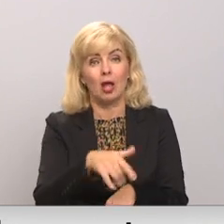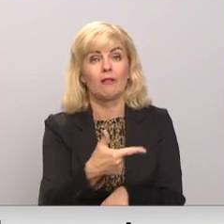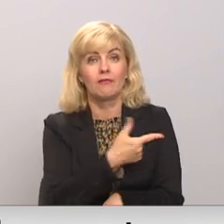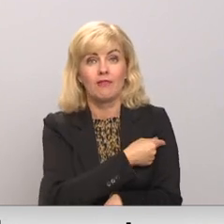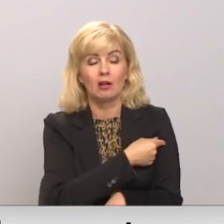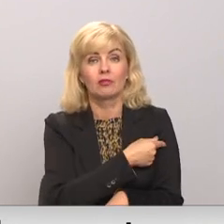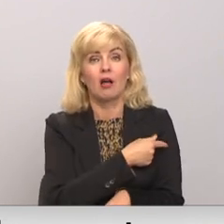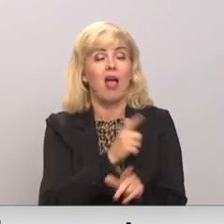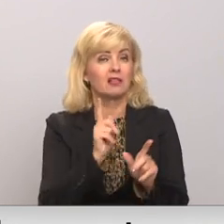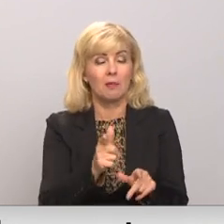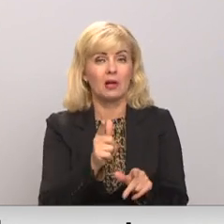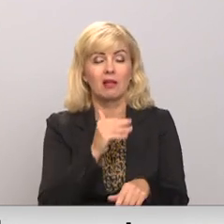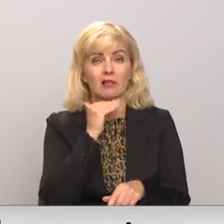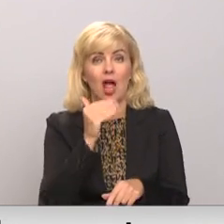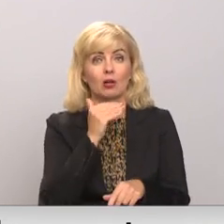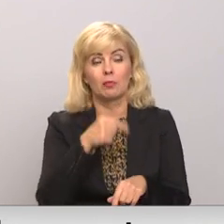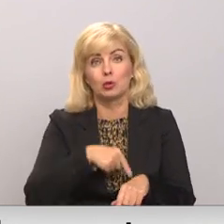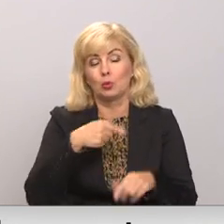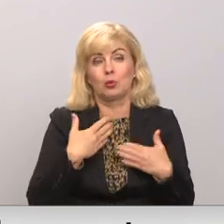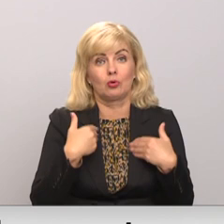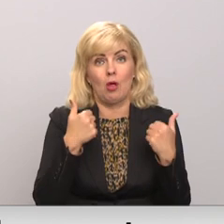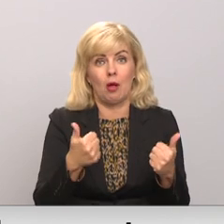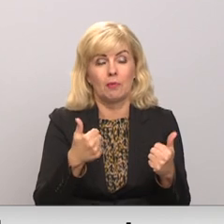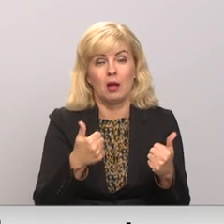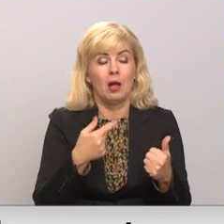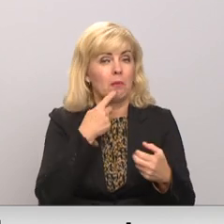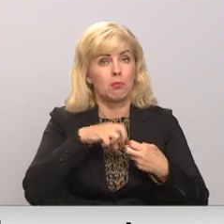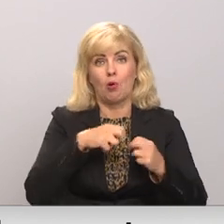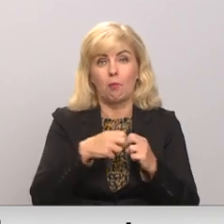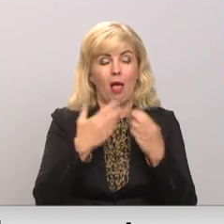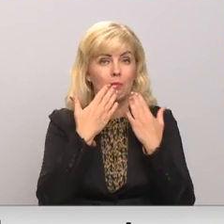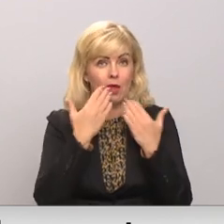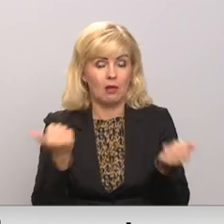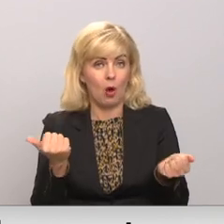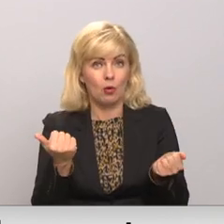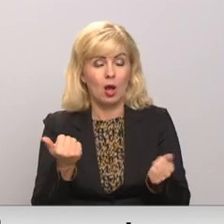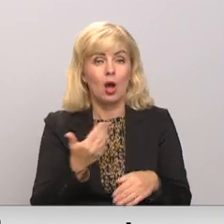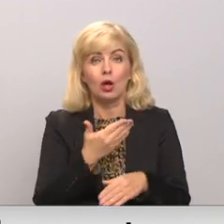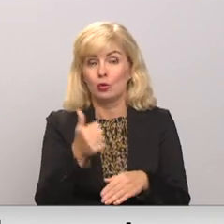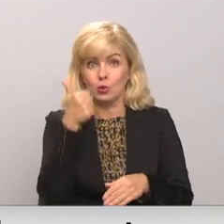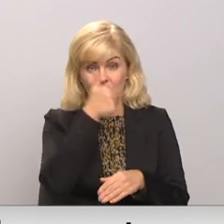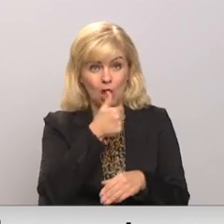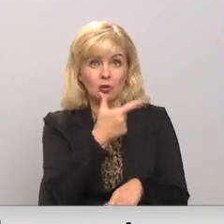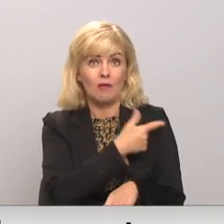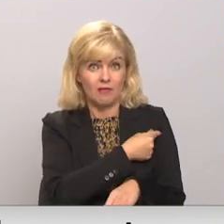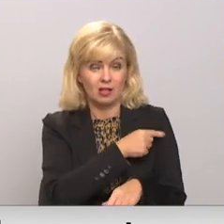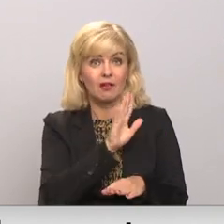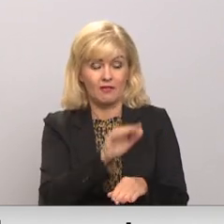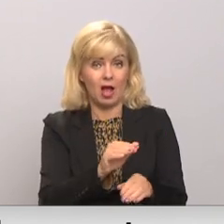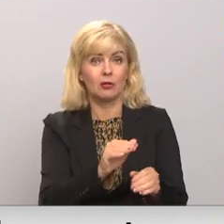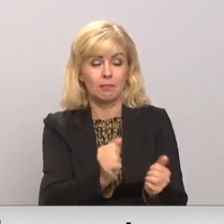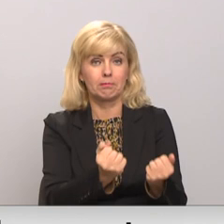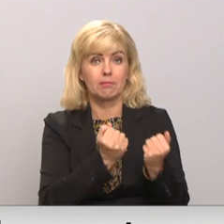Tā es labprāt nevakcinētos. Tāpēc, ka es jūtos labi, man nekas nekaiš. Jūs neticiet, ka tā vakcīna varētu pasargāt